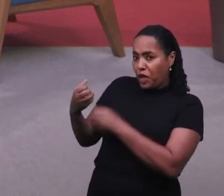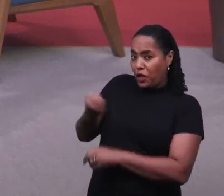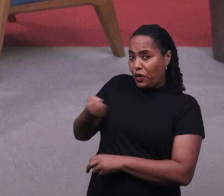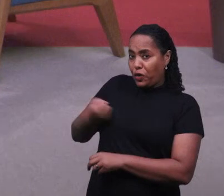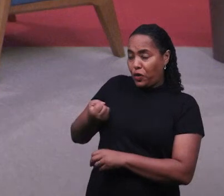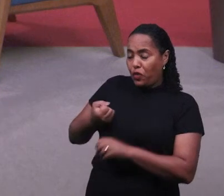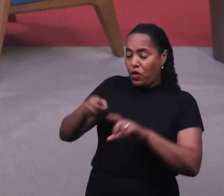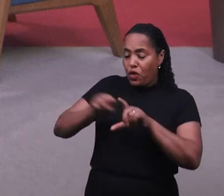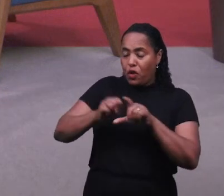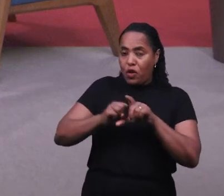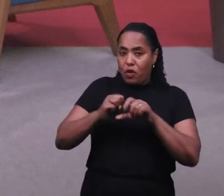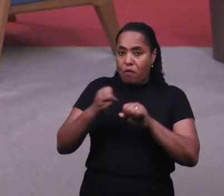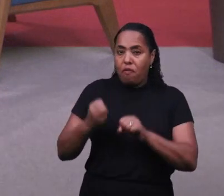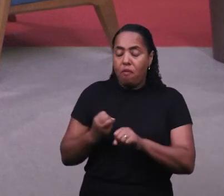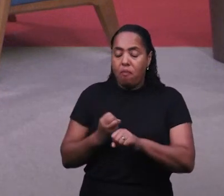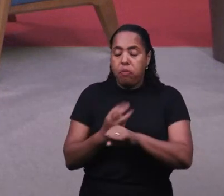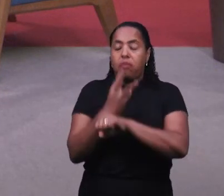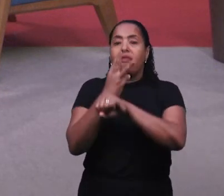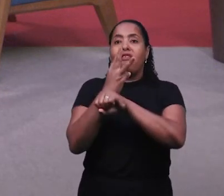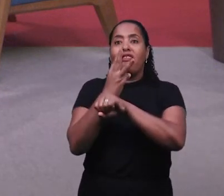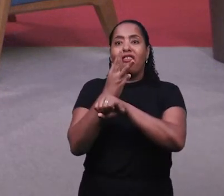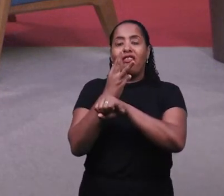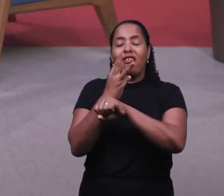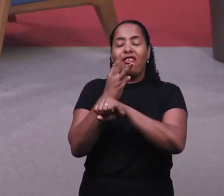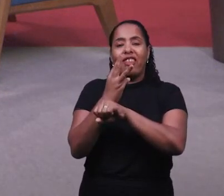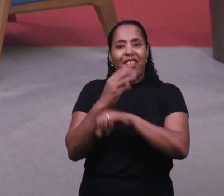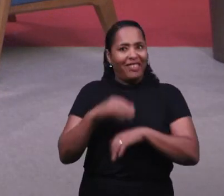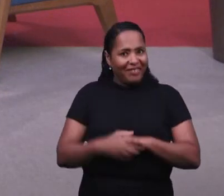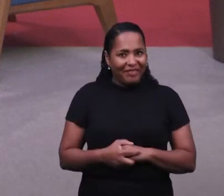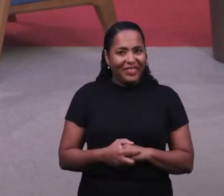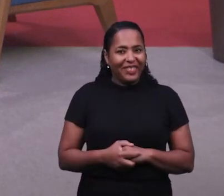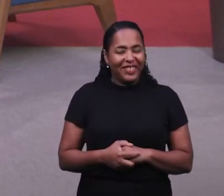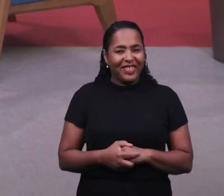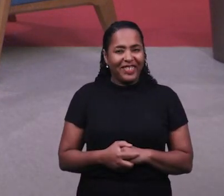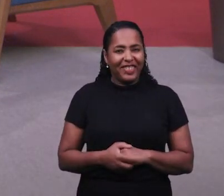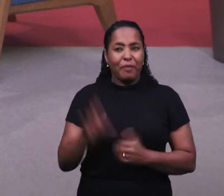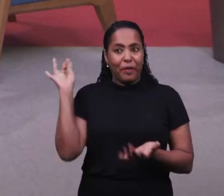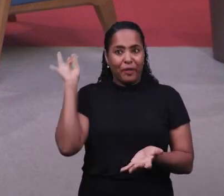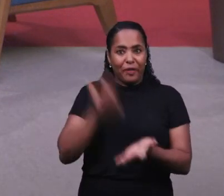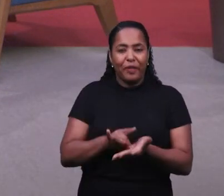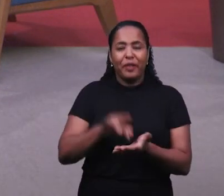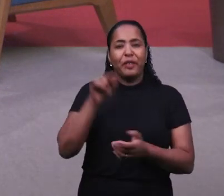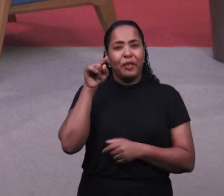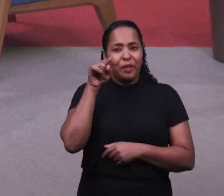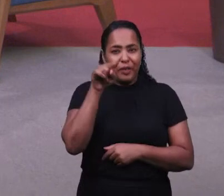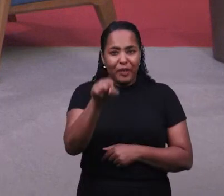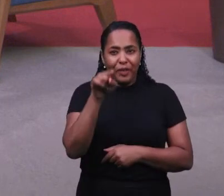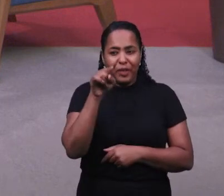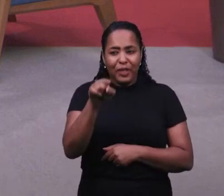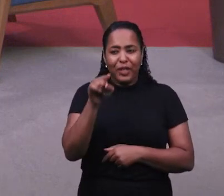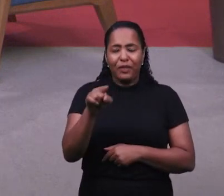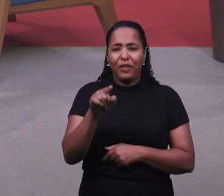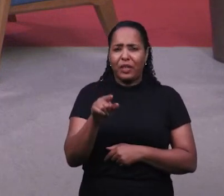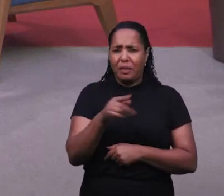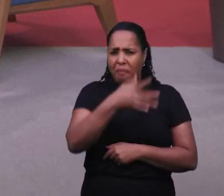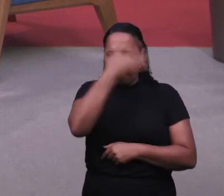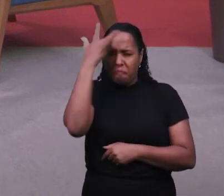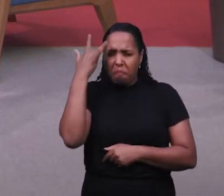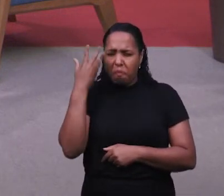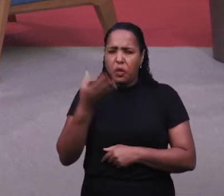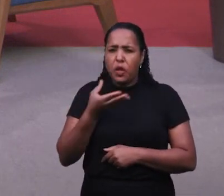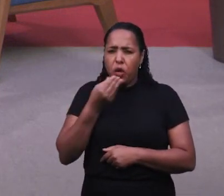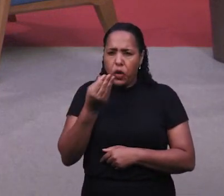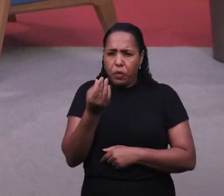vers le code qui est affiché à l'écran. Votre appareil sera redirigé vers cet appel. Et je veux encore confirmer avec vous que personne ne